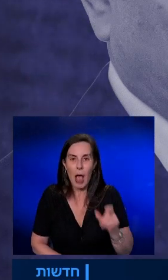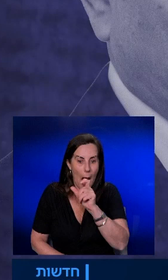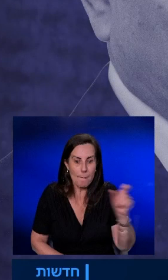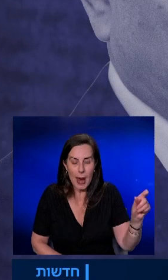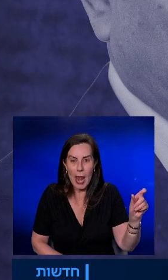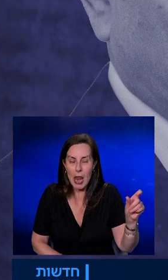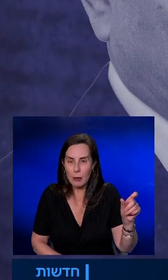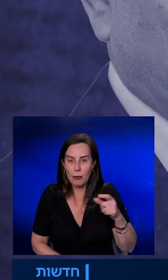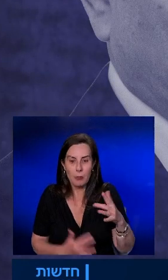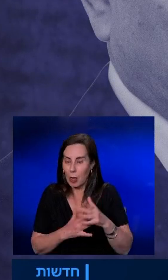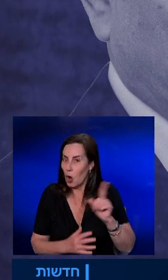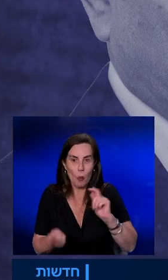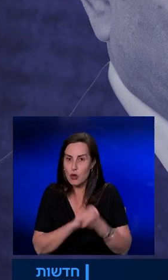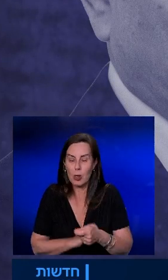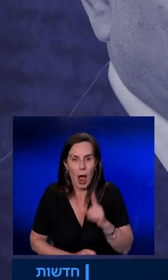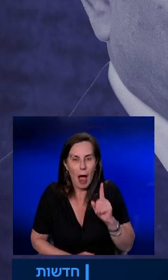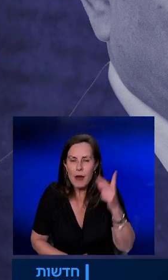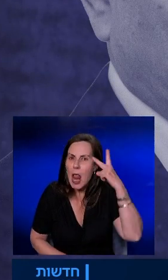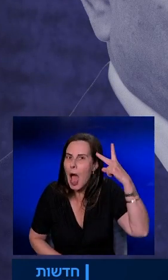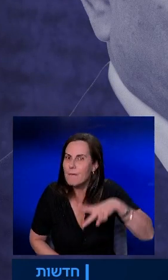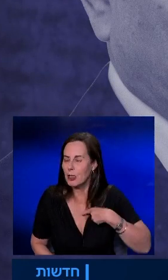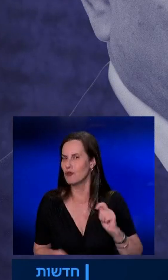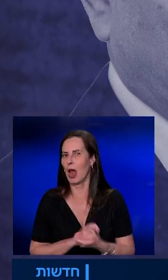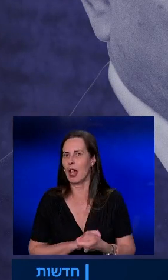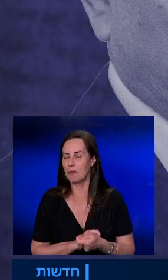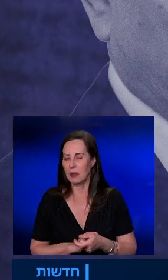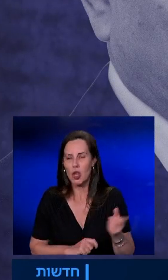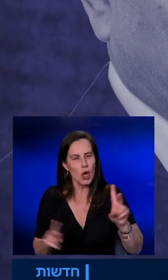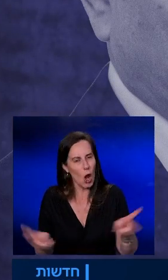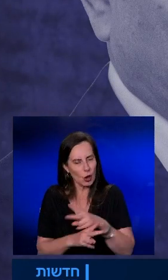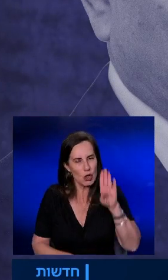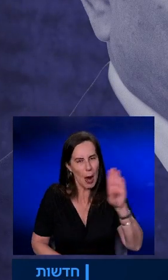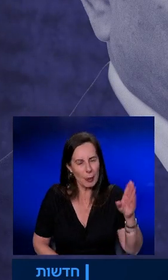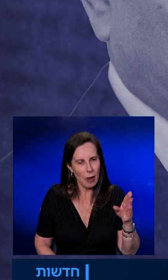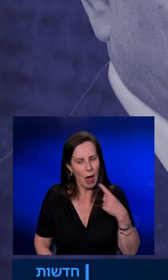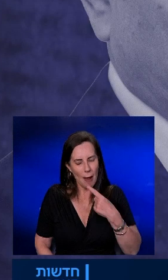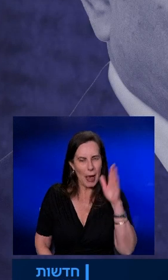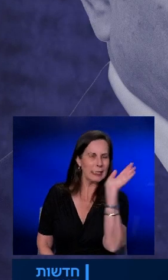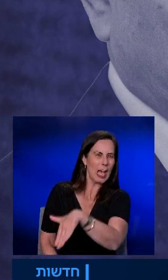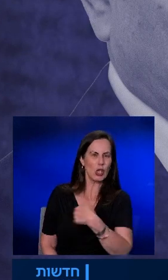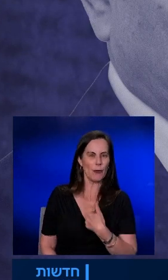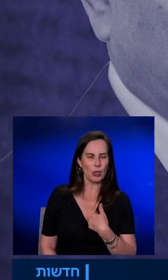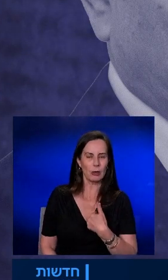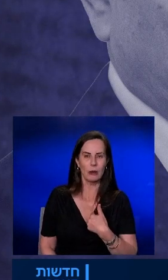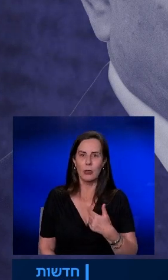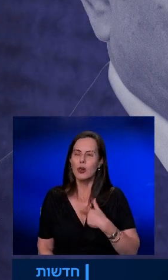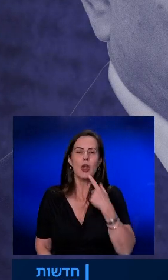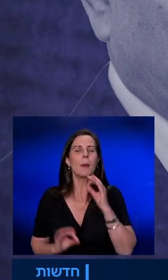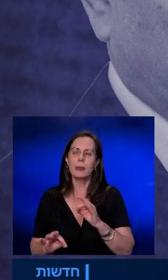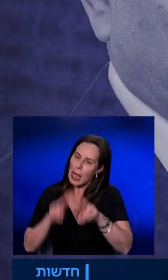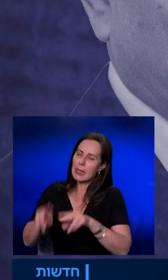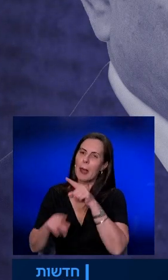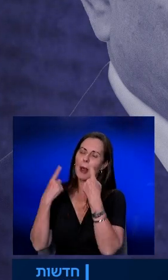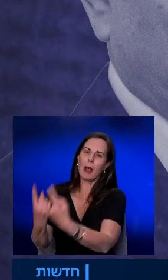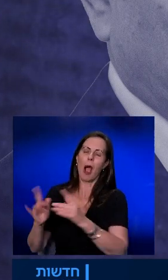מצטט בחקירה לא משתנות, אבל ההבנה משתנה. שלא ייתכן שנתניהו אמר תעזוב אותי, אלא שאמר בעצם תטפל בזה